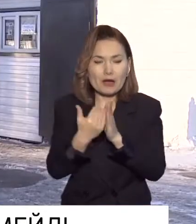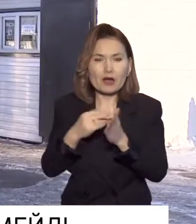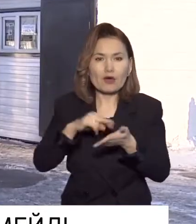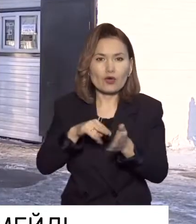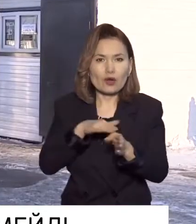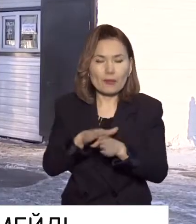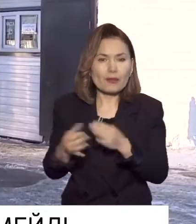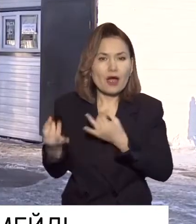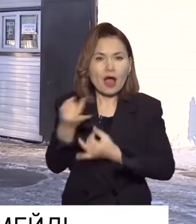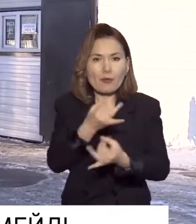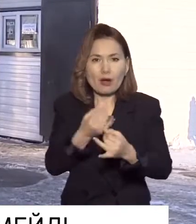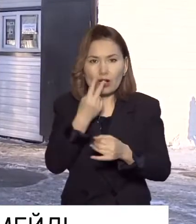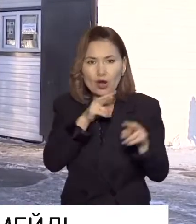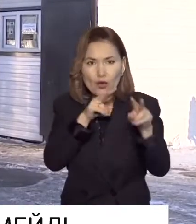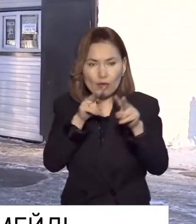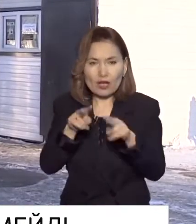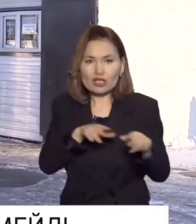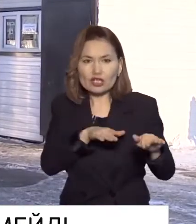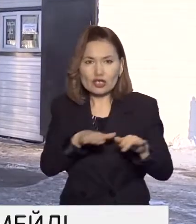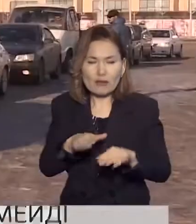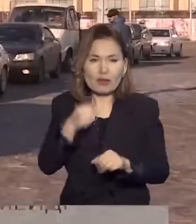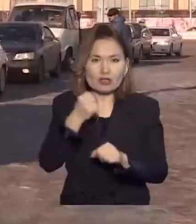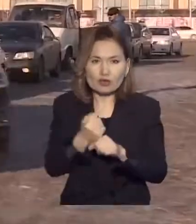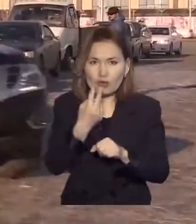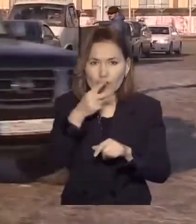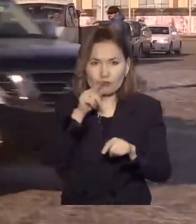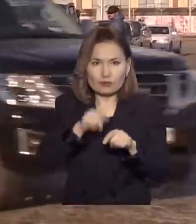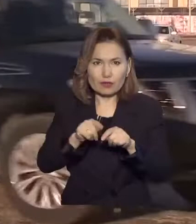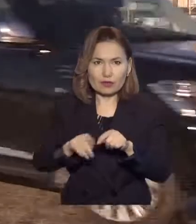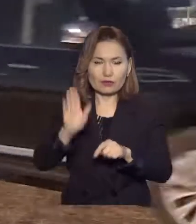іске асыруын бақылау жөнінде шаралар қабылданатынын жеткізді.